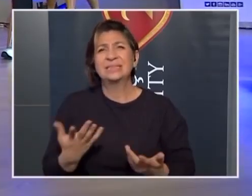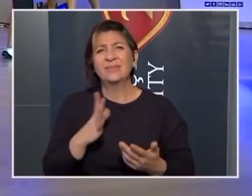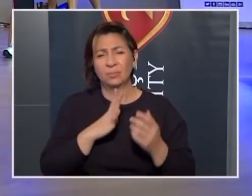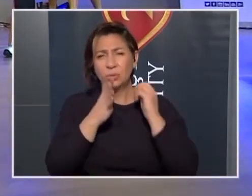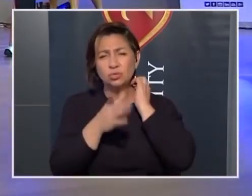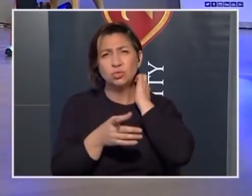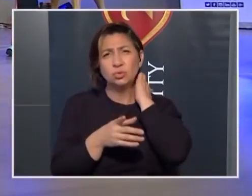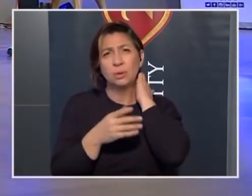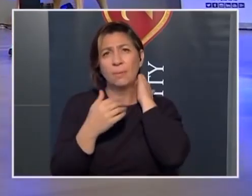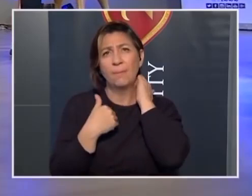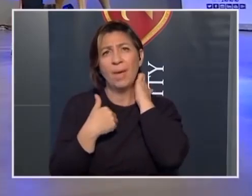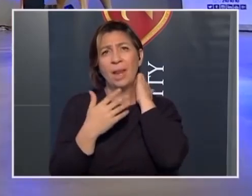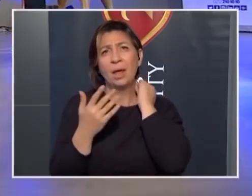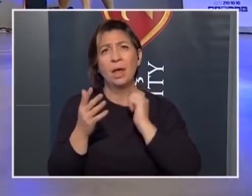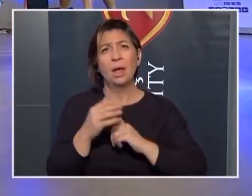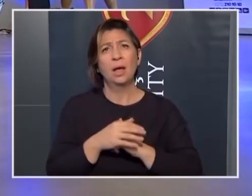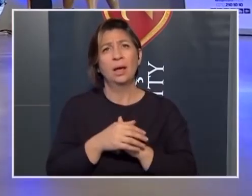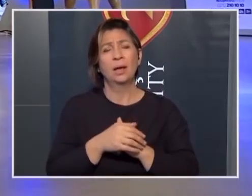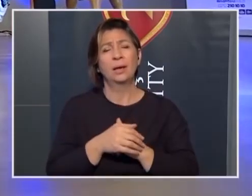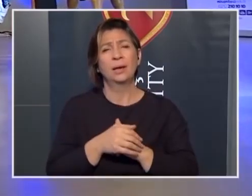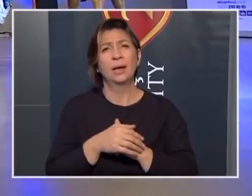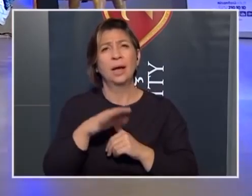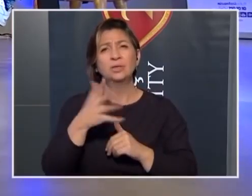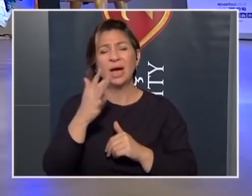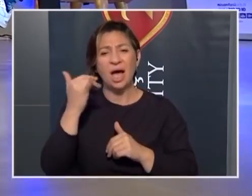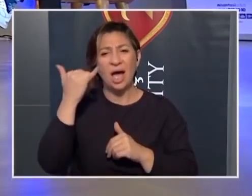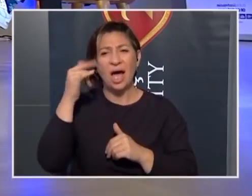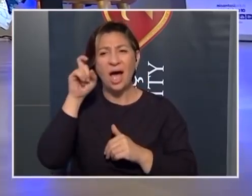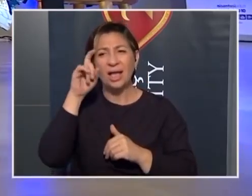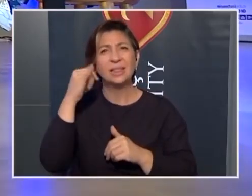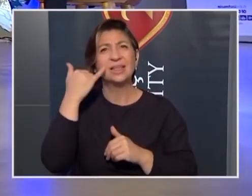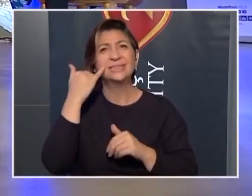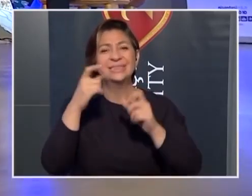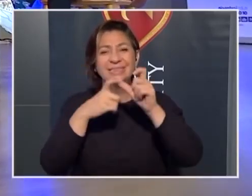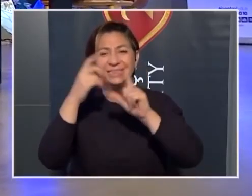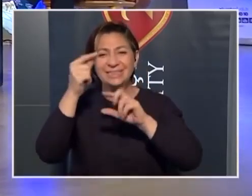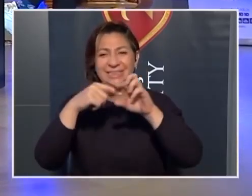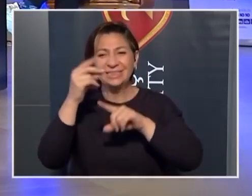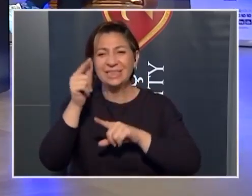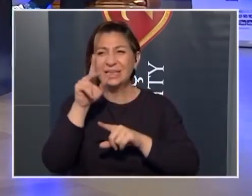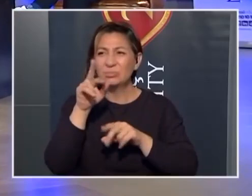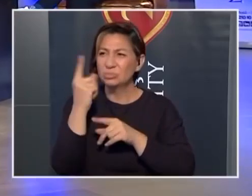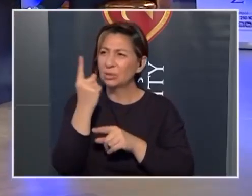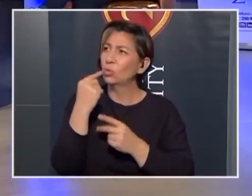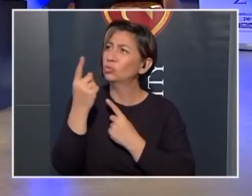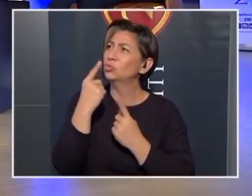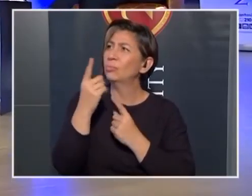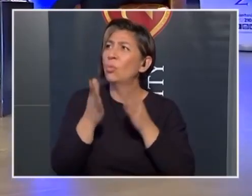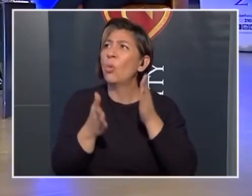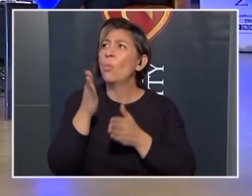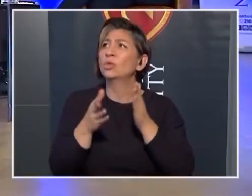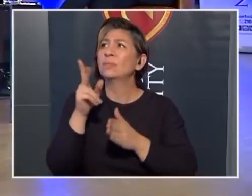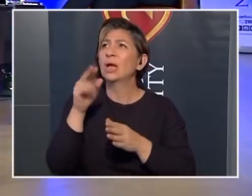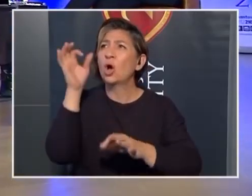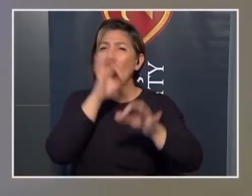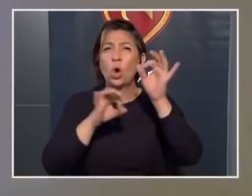sonra. Diyorsun ki ben acaba hani şeyler var ya akıllı telefonların şeyleri Siri falan. Ben Siri gibi bir şeyle mi konuşuyorum acaba yani? Hani ya